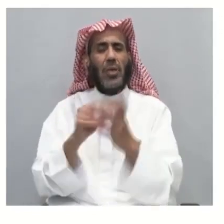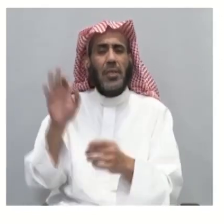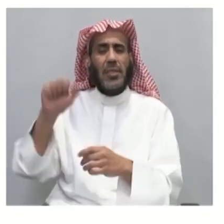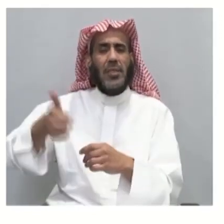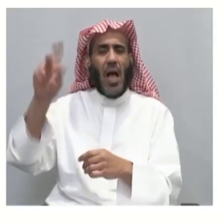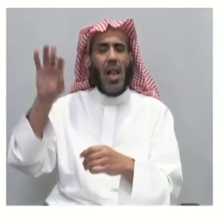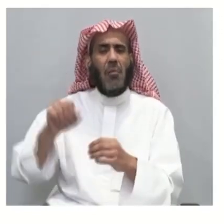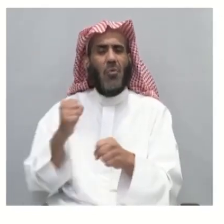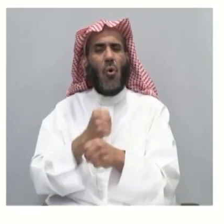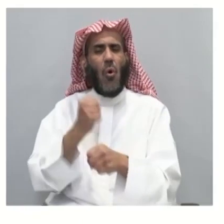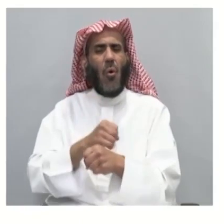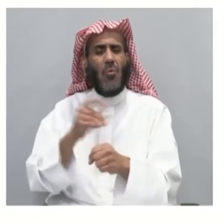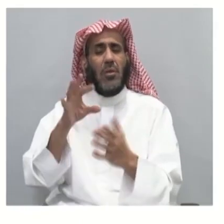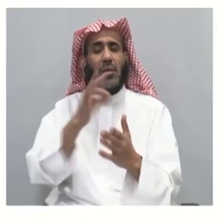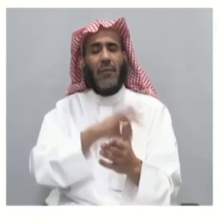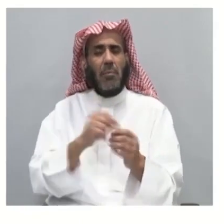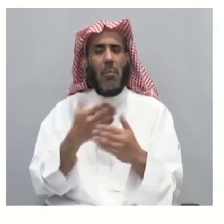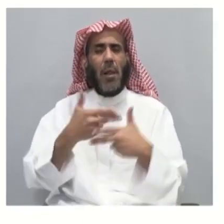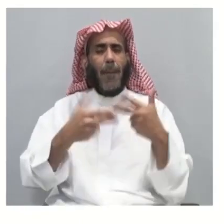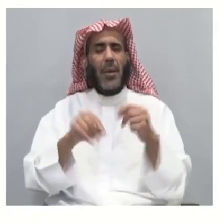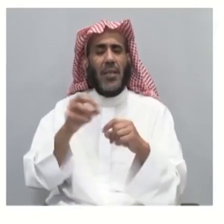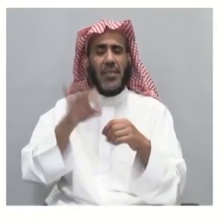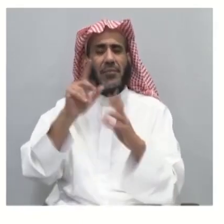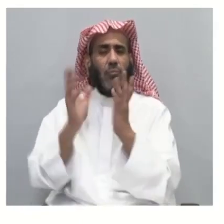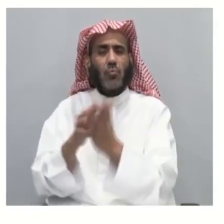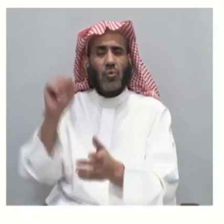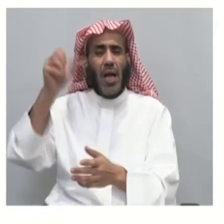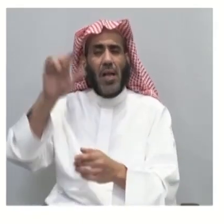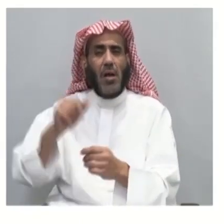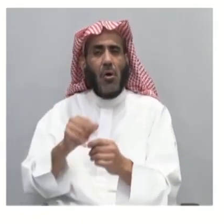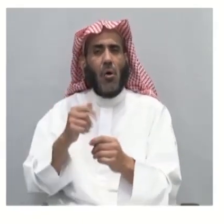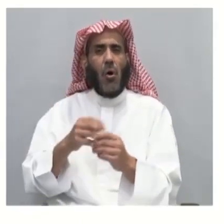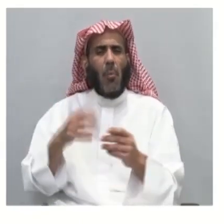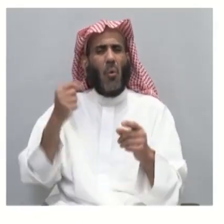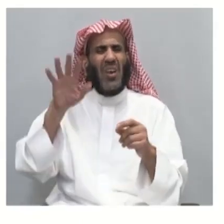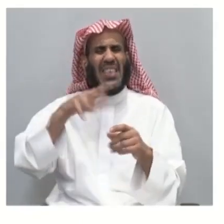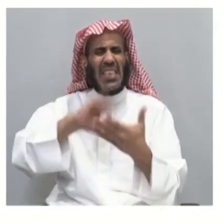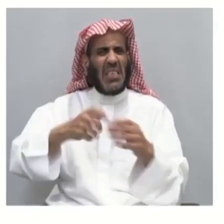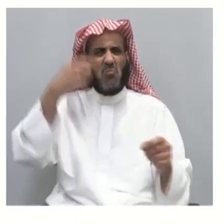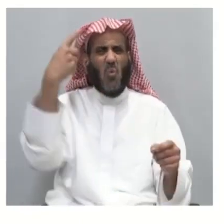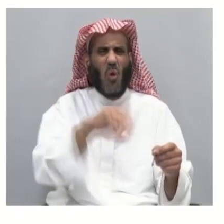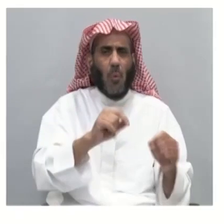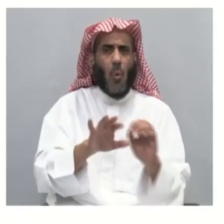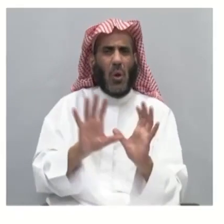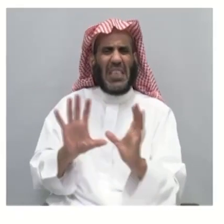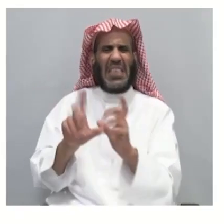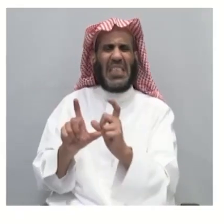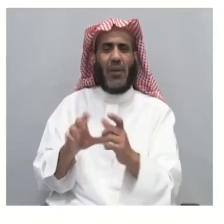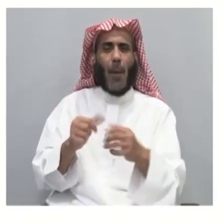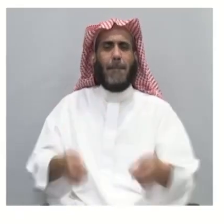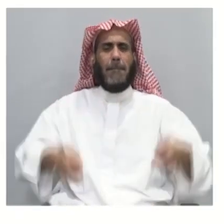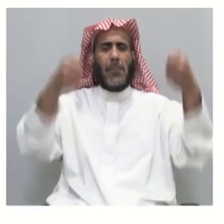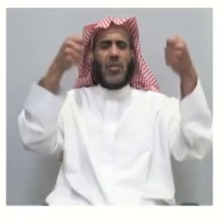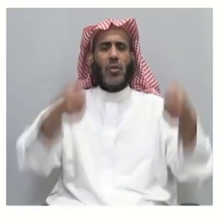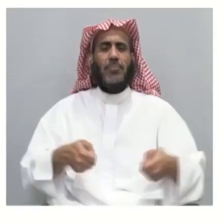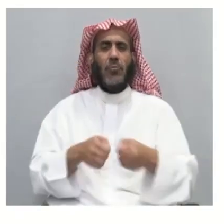نستفيد من دورها حتى نبني عليه بعض الصفات فدوره انه قام اللص بضربه عندما حاول صالح الدفاع عن متجره فنقول